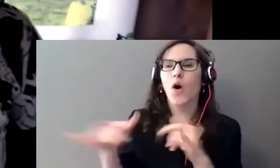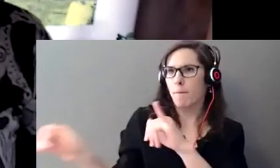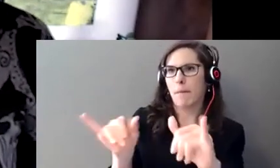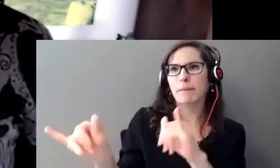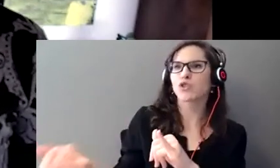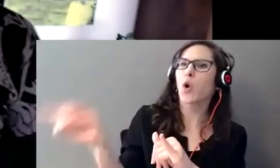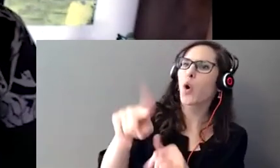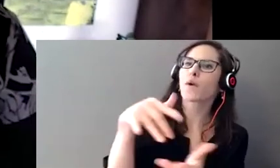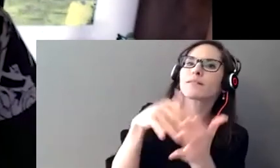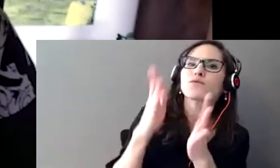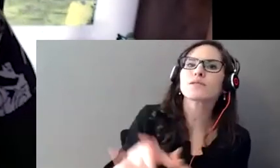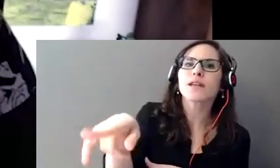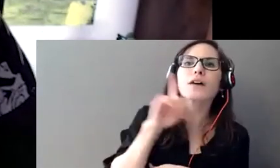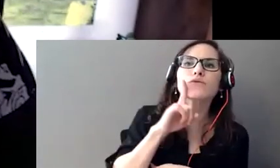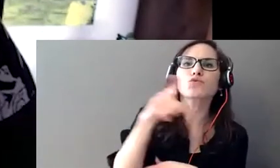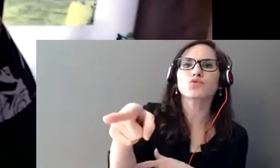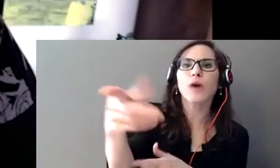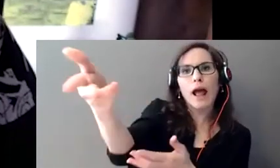de savoirs expérientiels